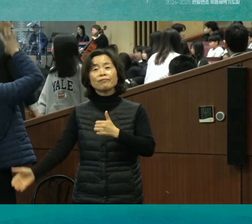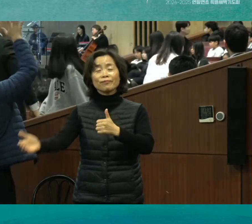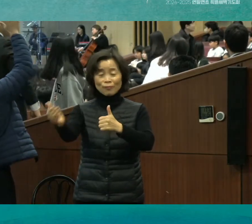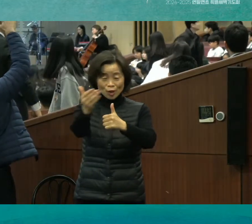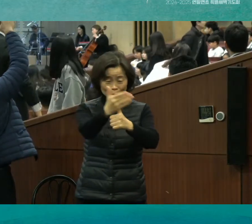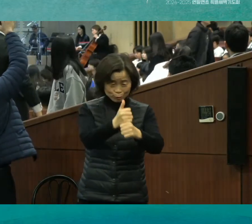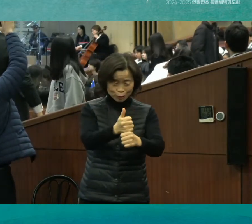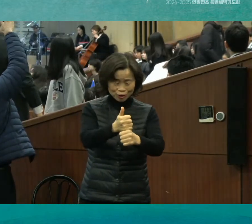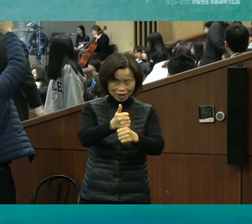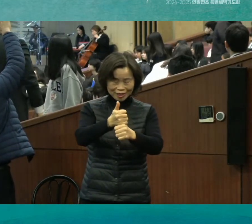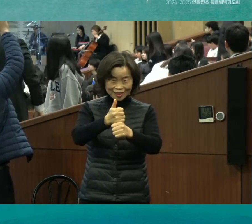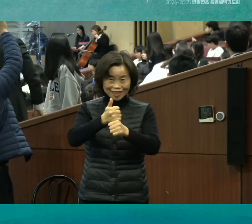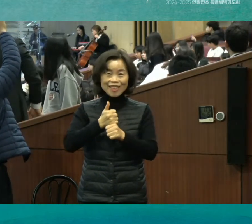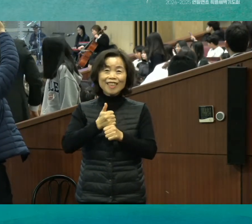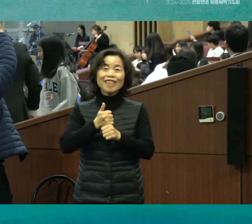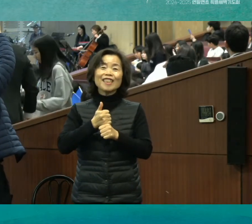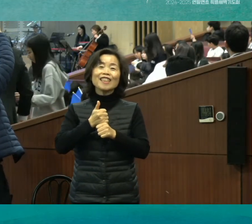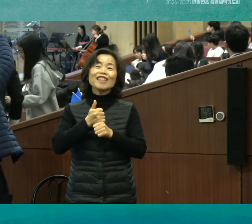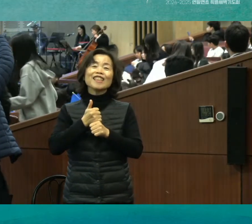나를